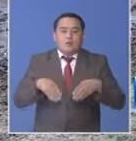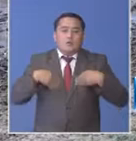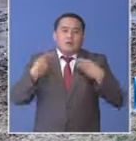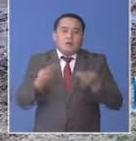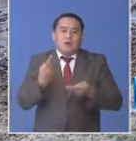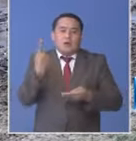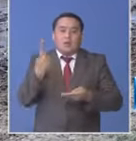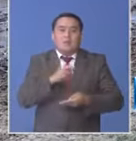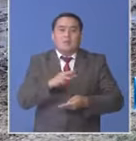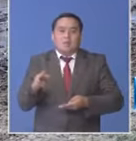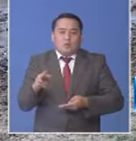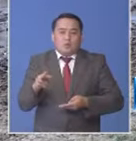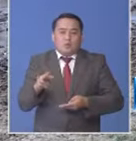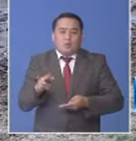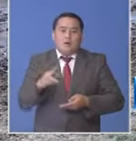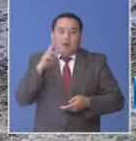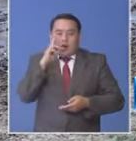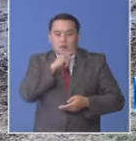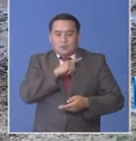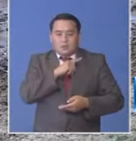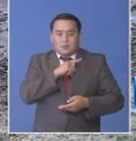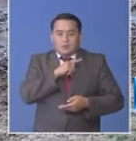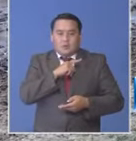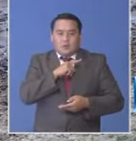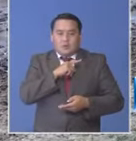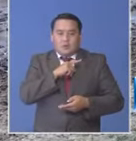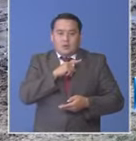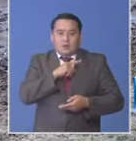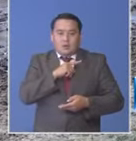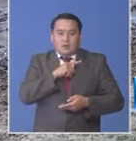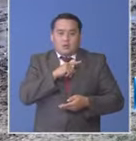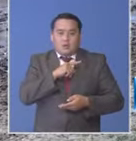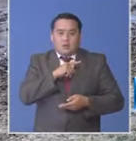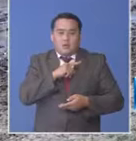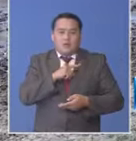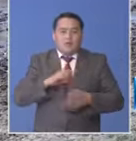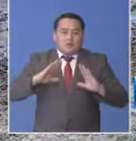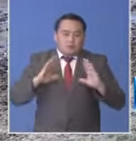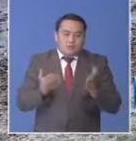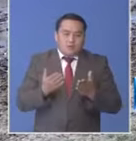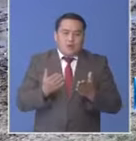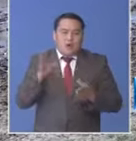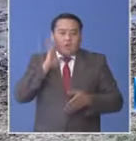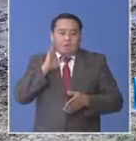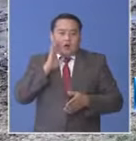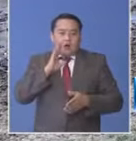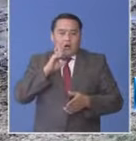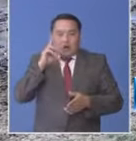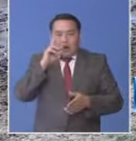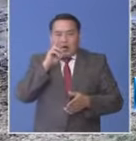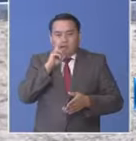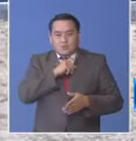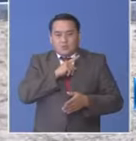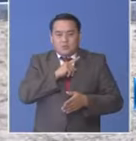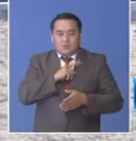всего 1 минута. Малейшая ошибка и разбор полетов на суше, ибо в реальной ситуации вода ошибок не